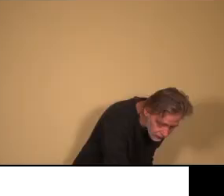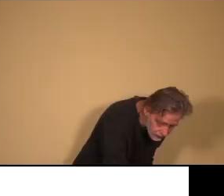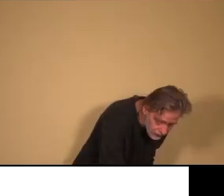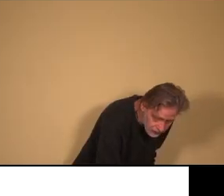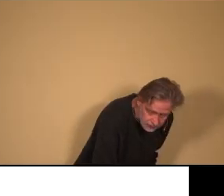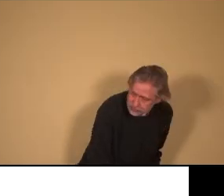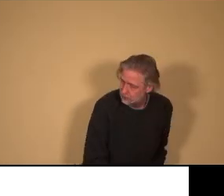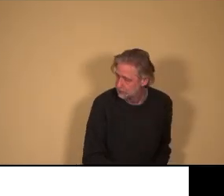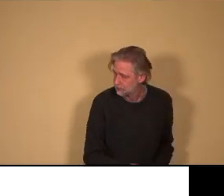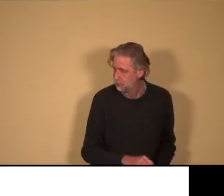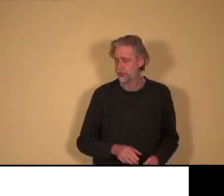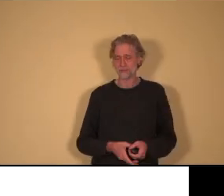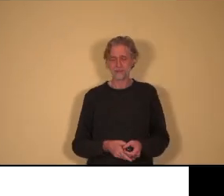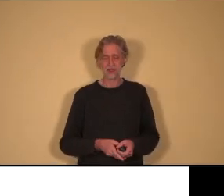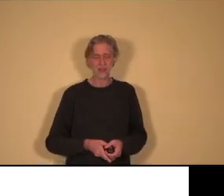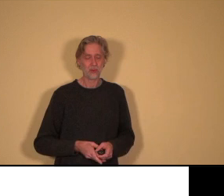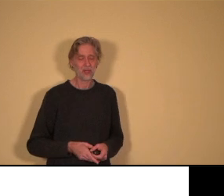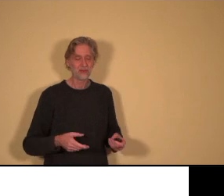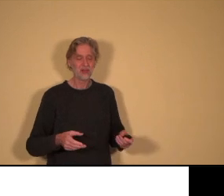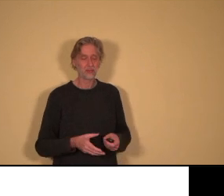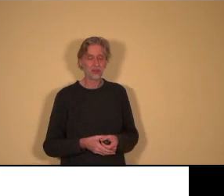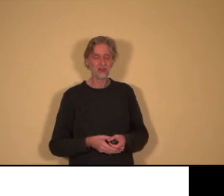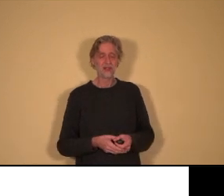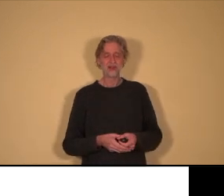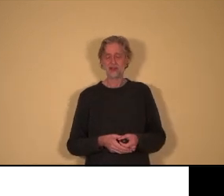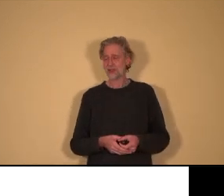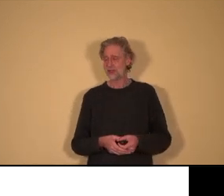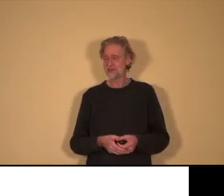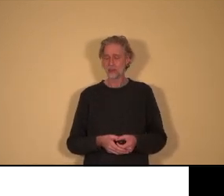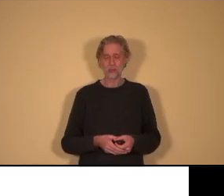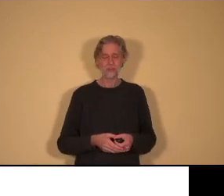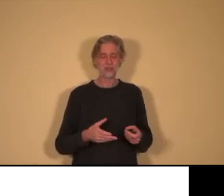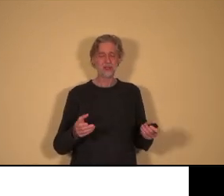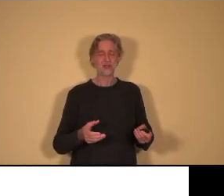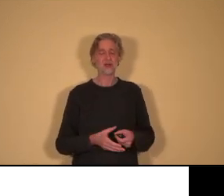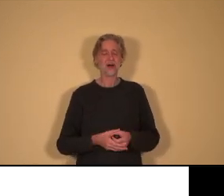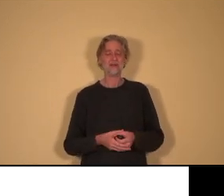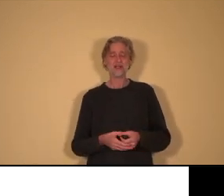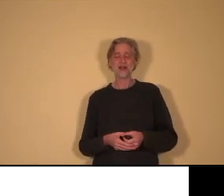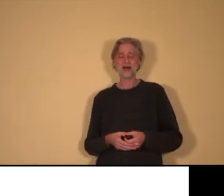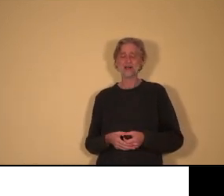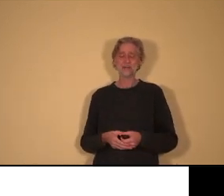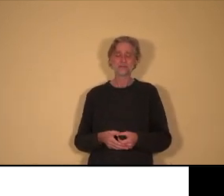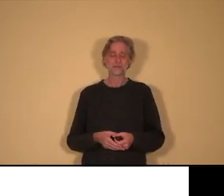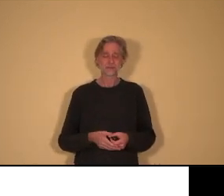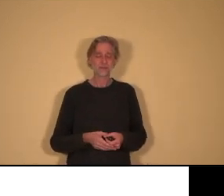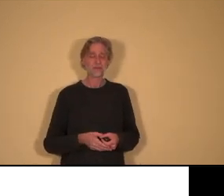wieder dazu. Ja. Okay, auf dieser Folie sehen wir links oben die normale